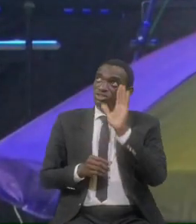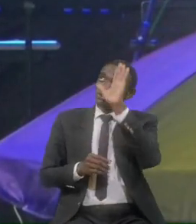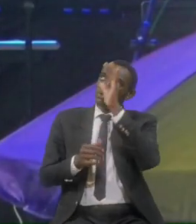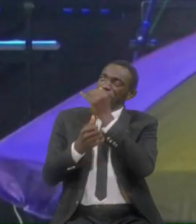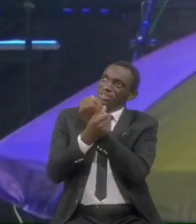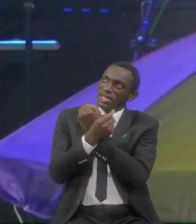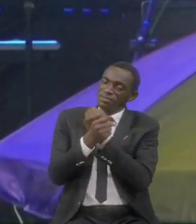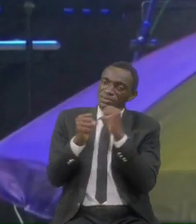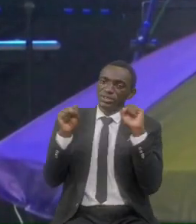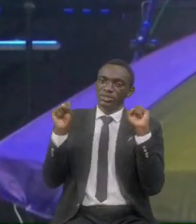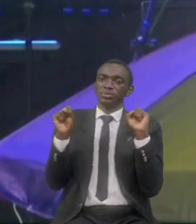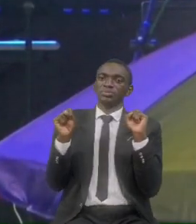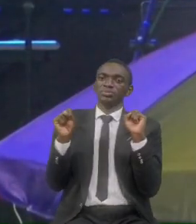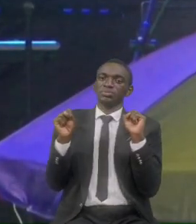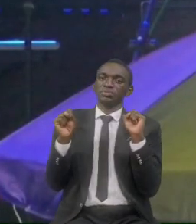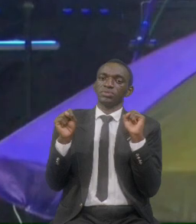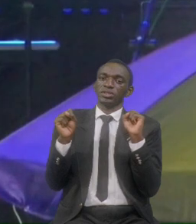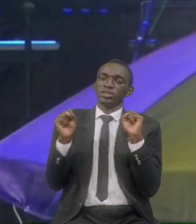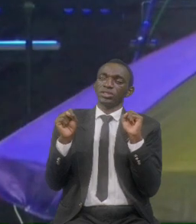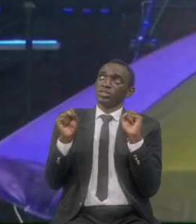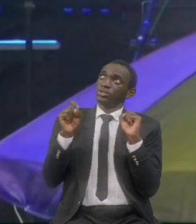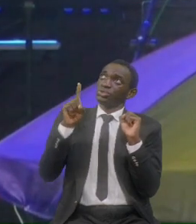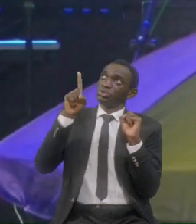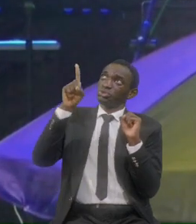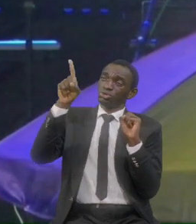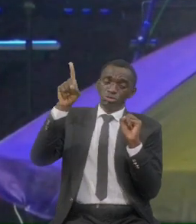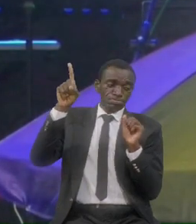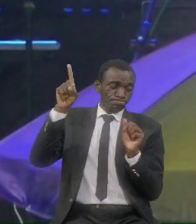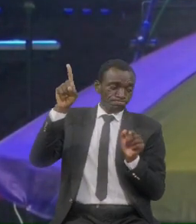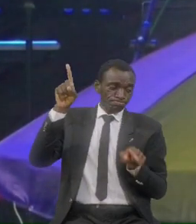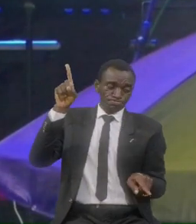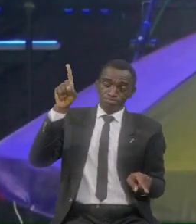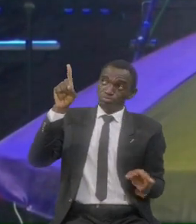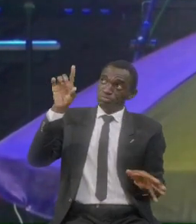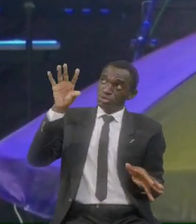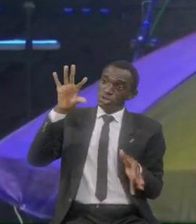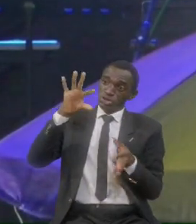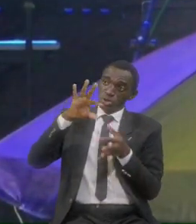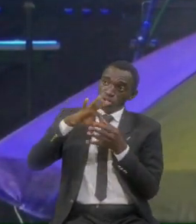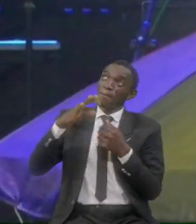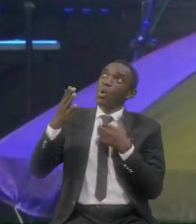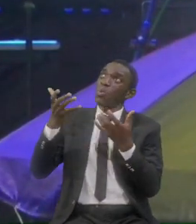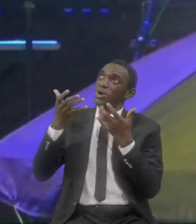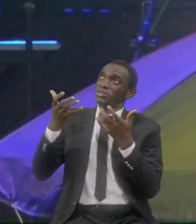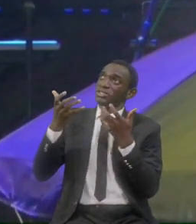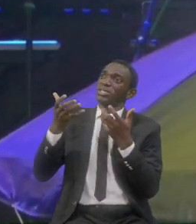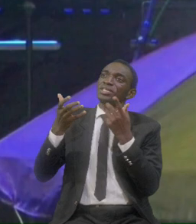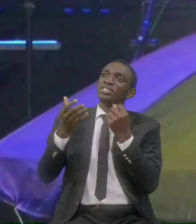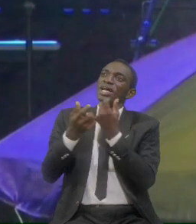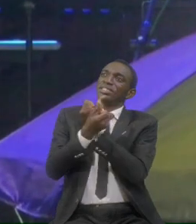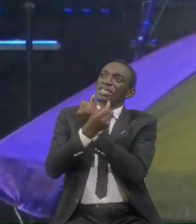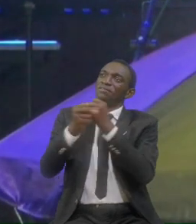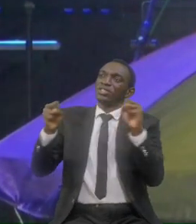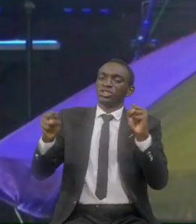dina sa kaluwasan. The reconciliation, the redemption in your salvation. Ang pagpasiguli o ang